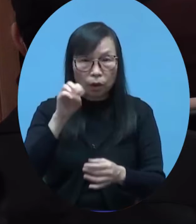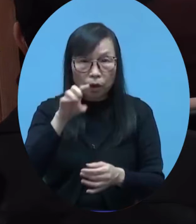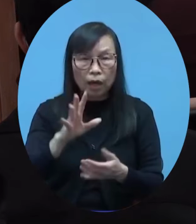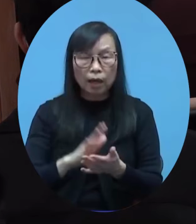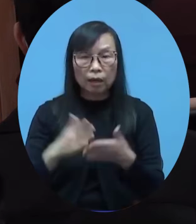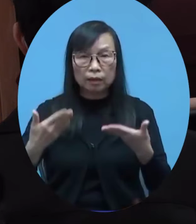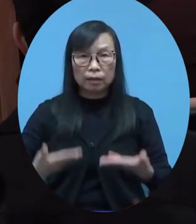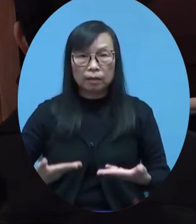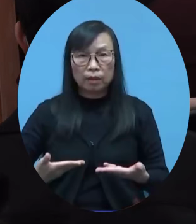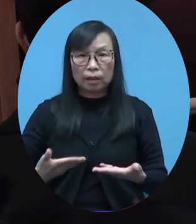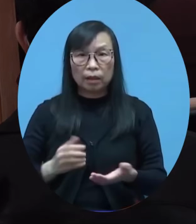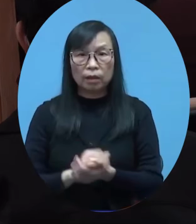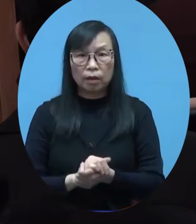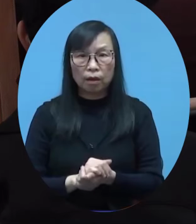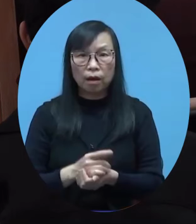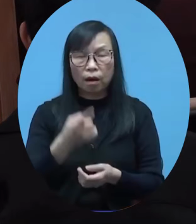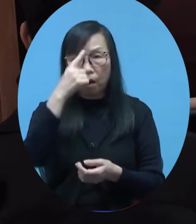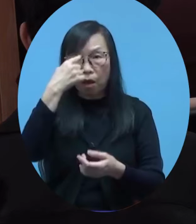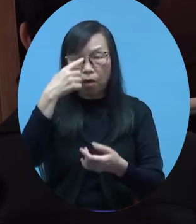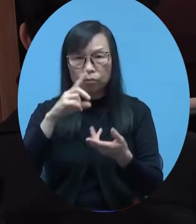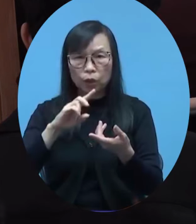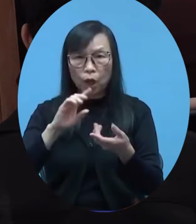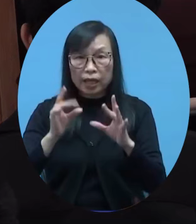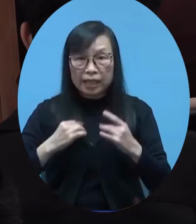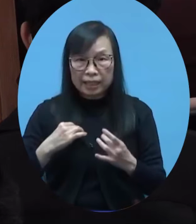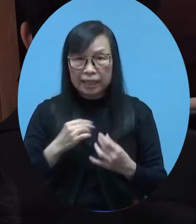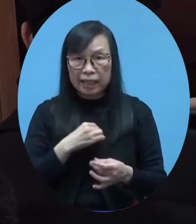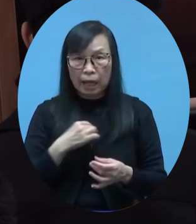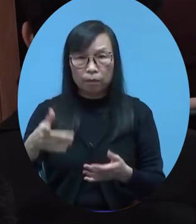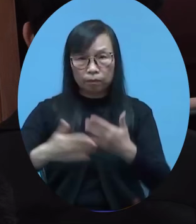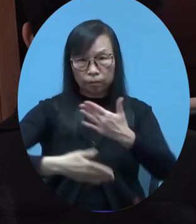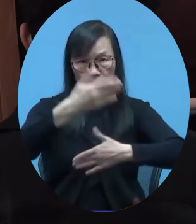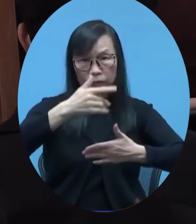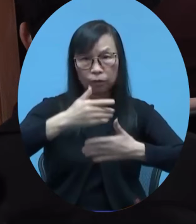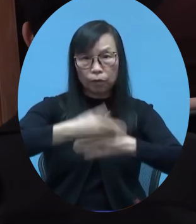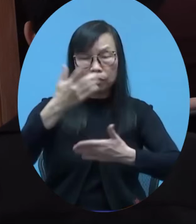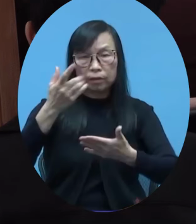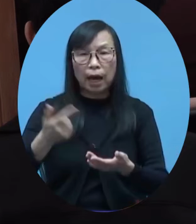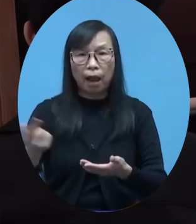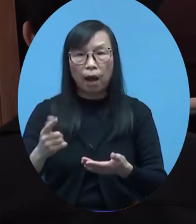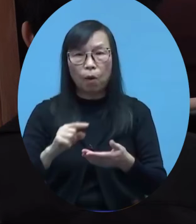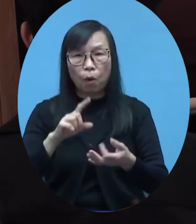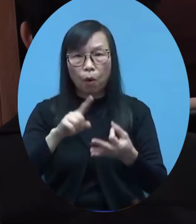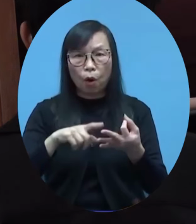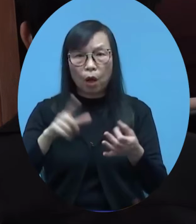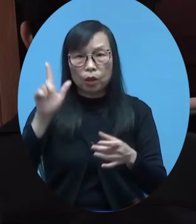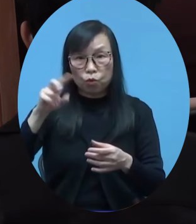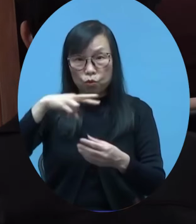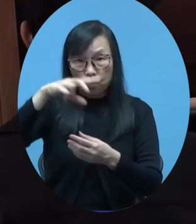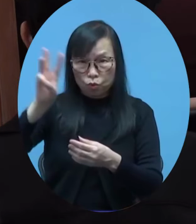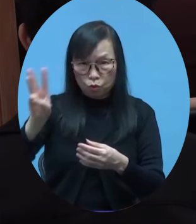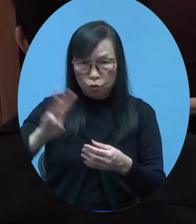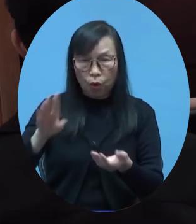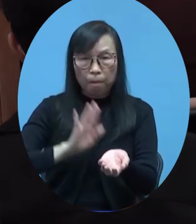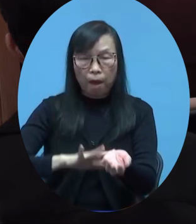日咧就梁曹偉醫生都講過，即係提出咗一個豐澤樓彩雲二村嗰個情況咧，就話有啲污水咧就染到一啲病